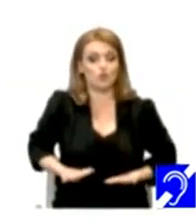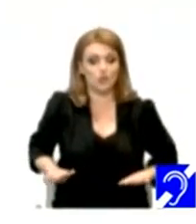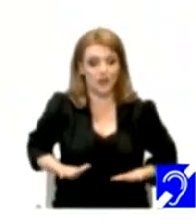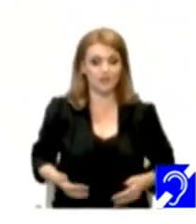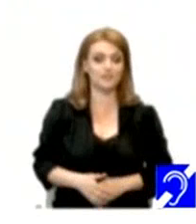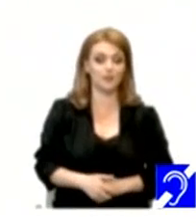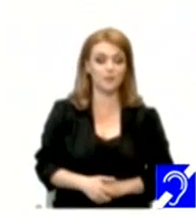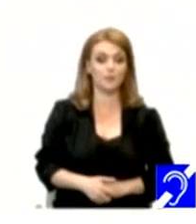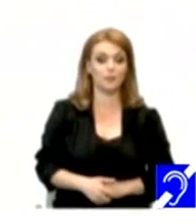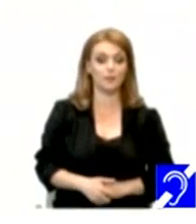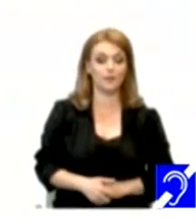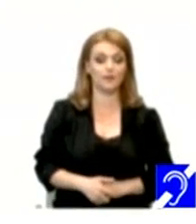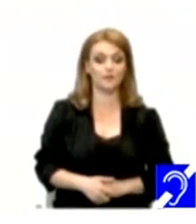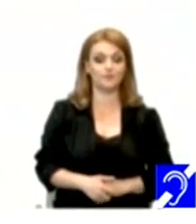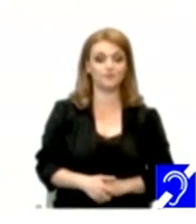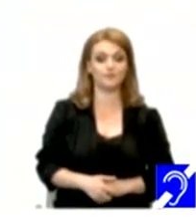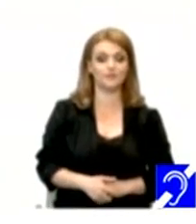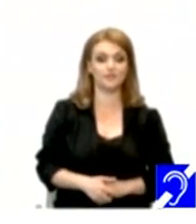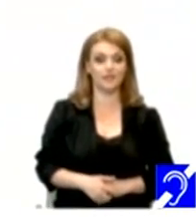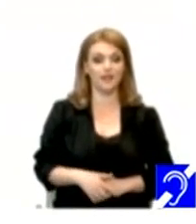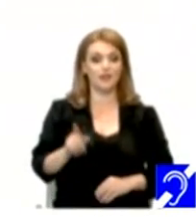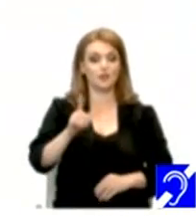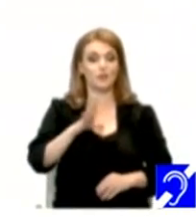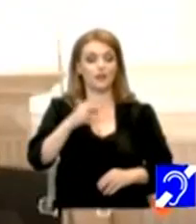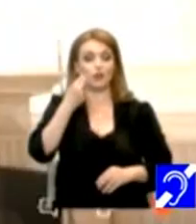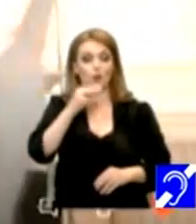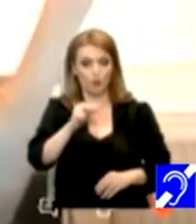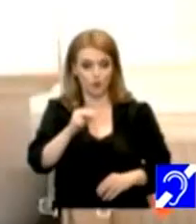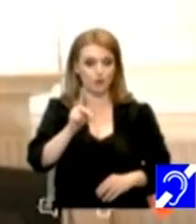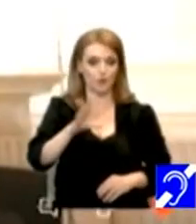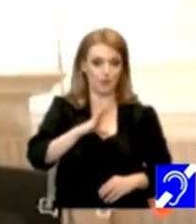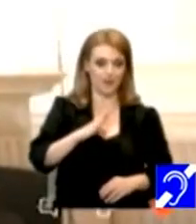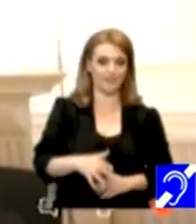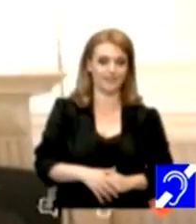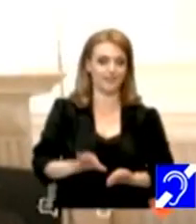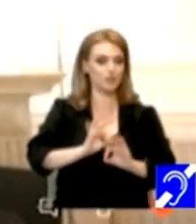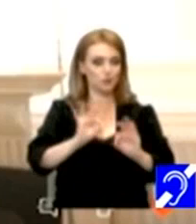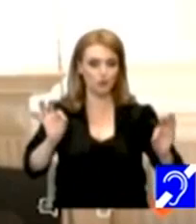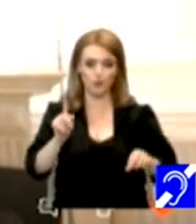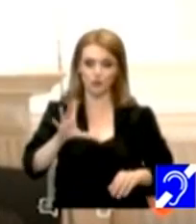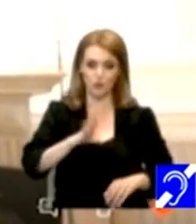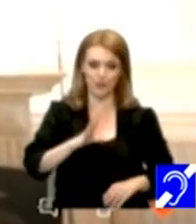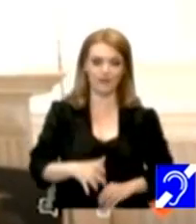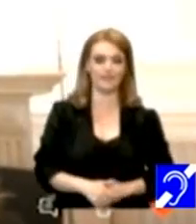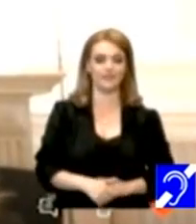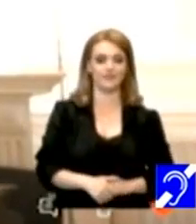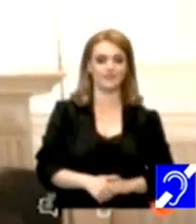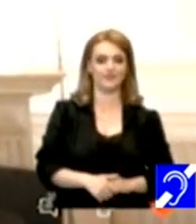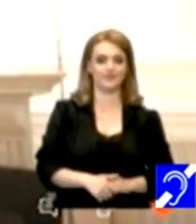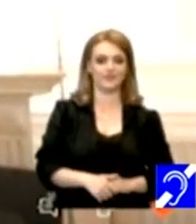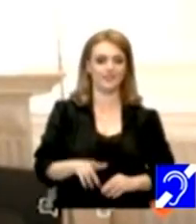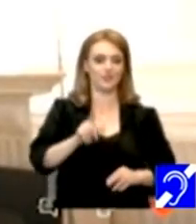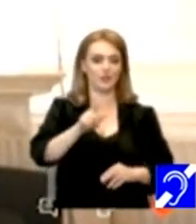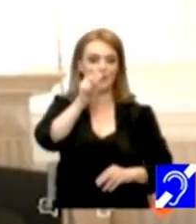dau o nouă viață, să le fac mai moderne, să le fac mai cool, mai digerabile